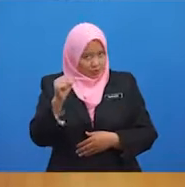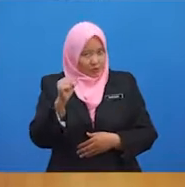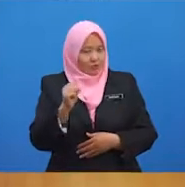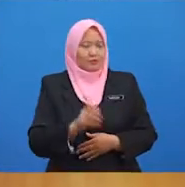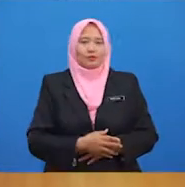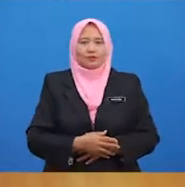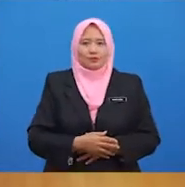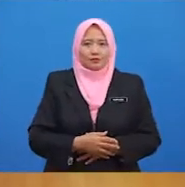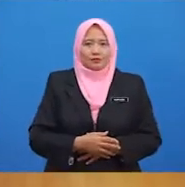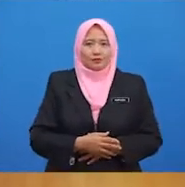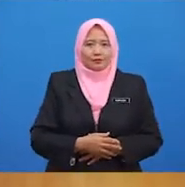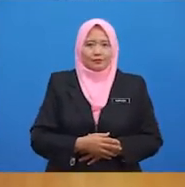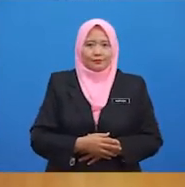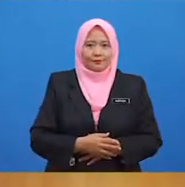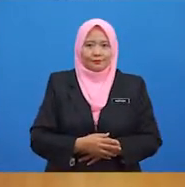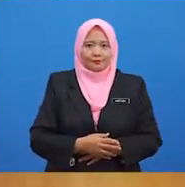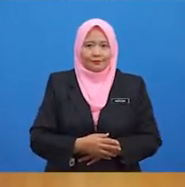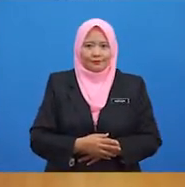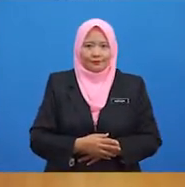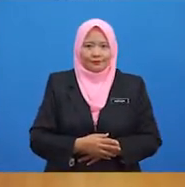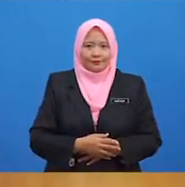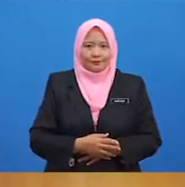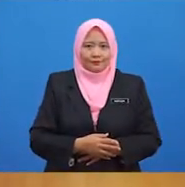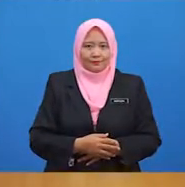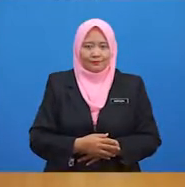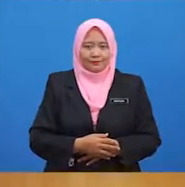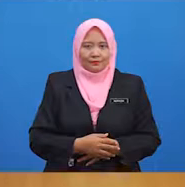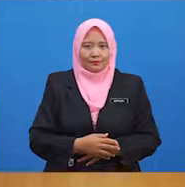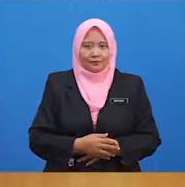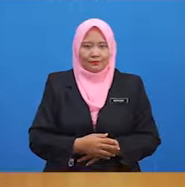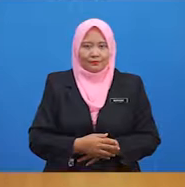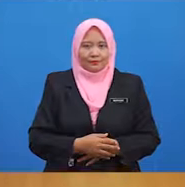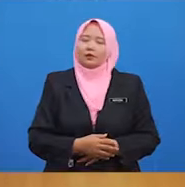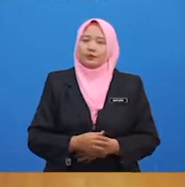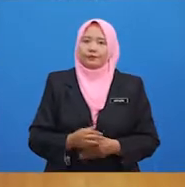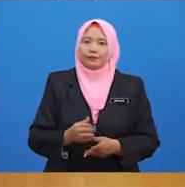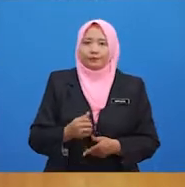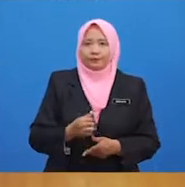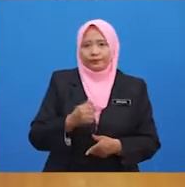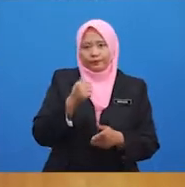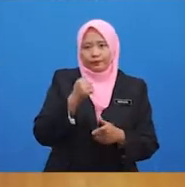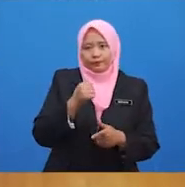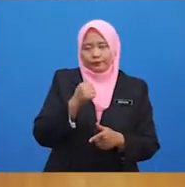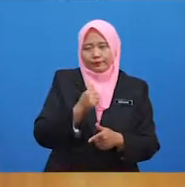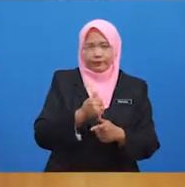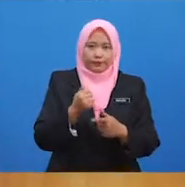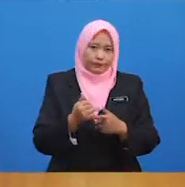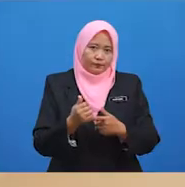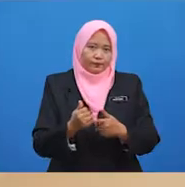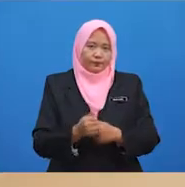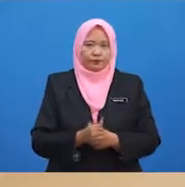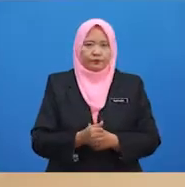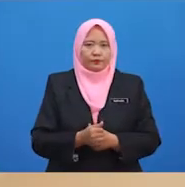persoalan dengan tepat. Antara persoalan yang terdapat dalam sajak ini